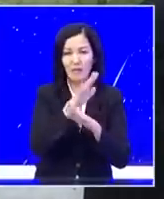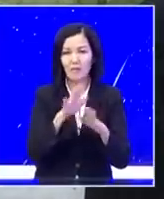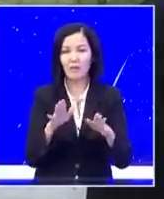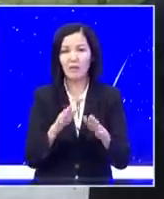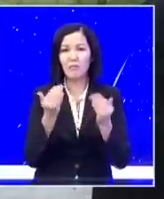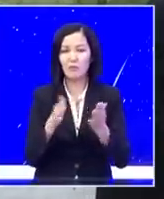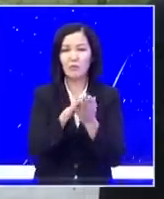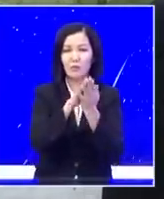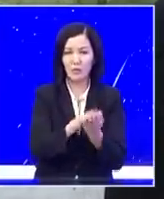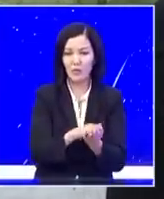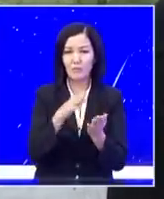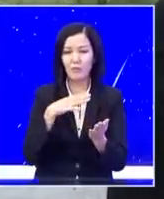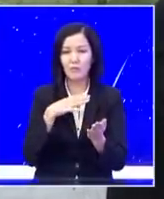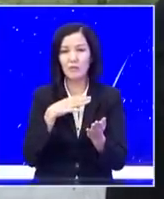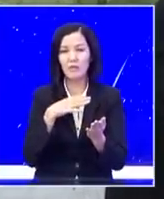тұрмыз.